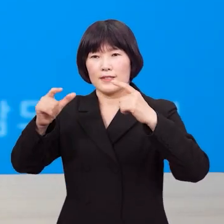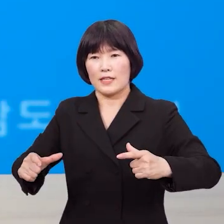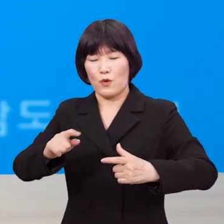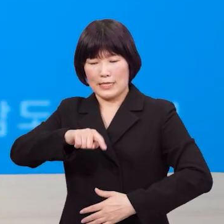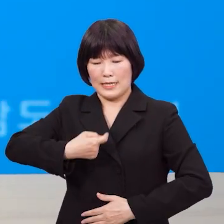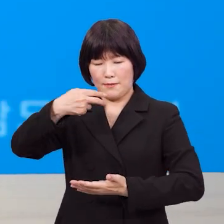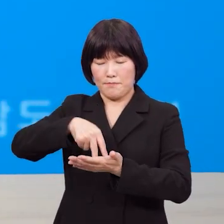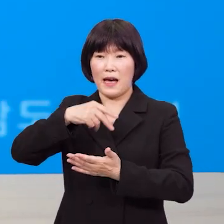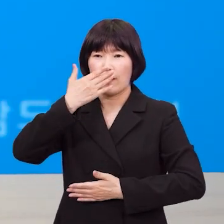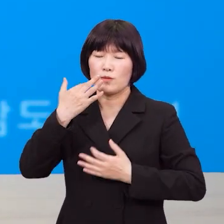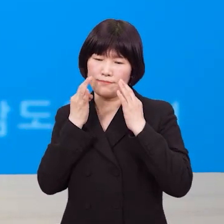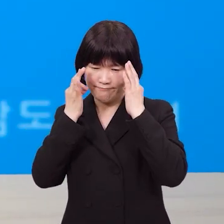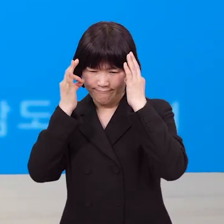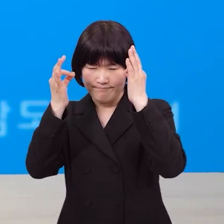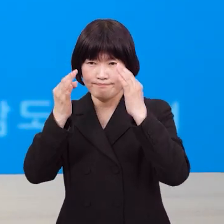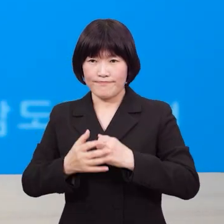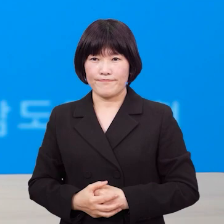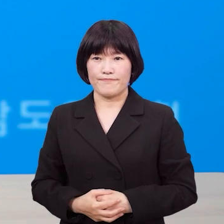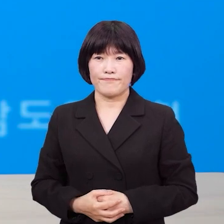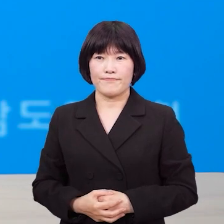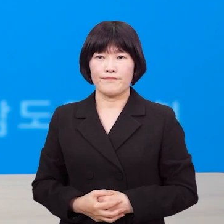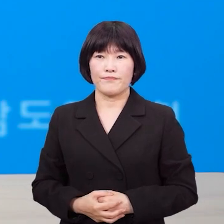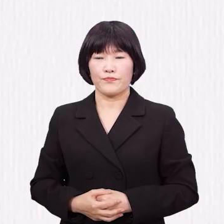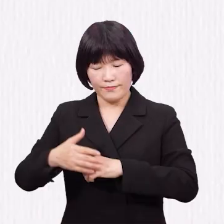최선을 다하겠습니다. 감사합니다.